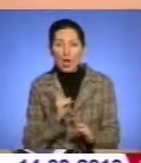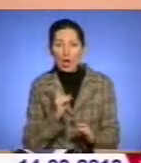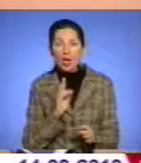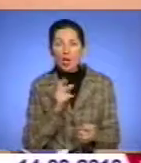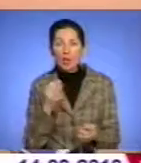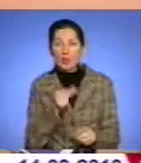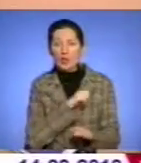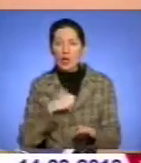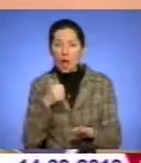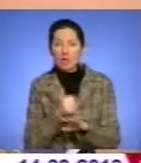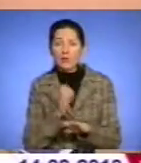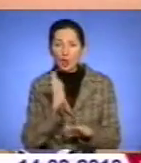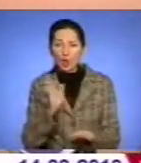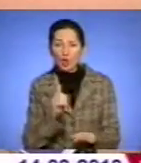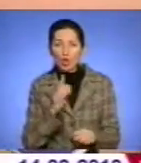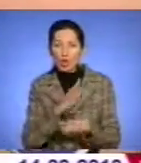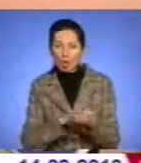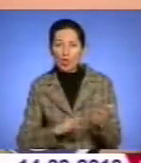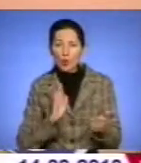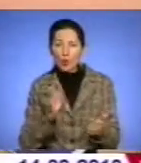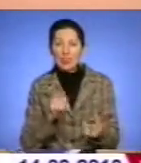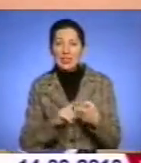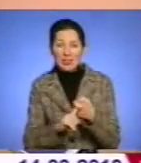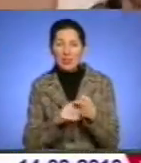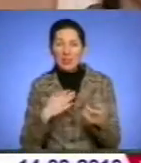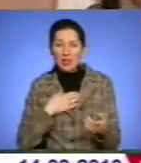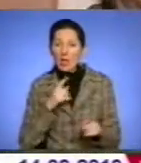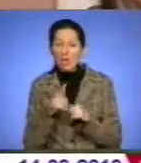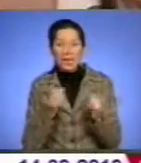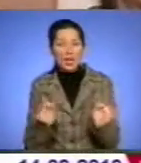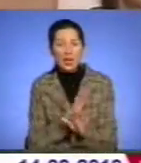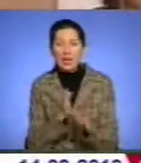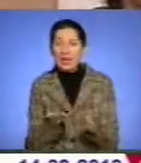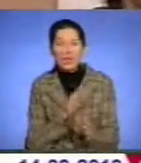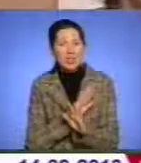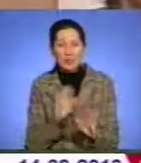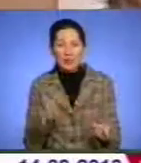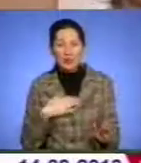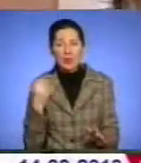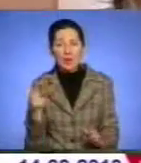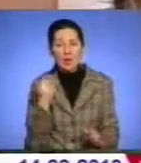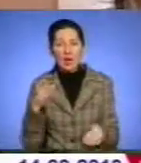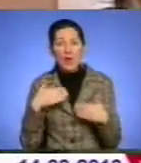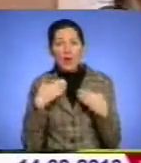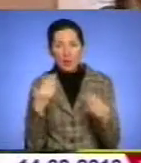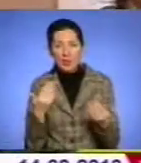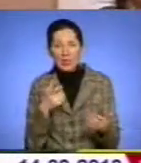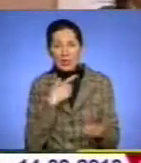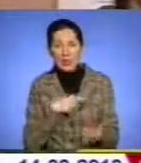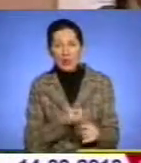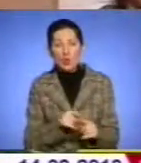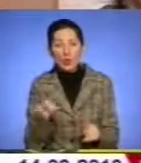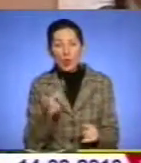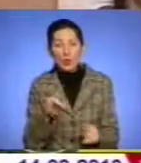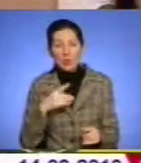будет. Зависит ли нас, от нас изменение климата или нет. Нам цікаво заявити про себе в цьому регіоні. І ви знаєте, ми